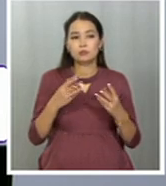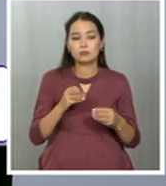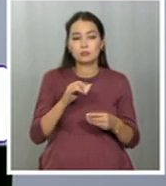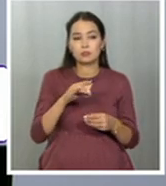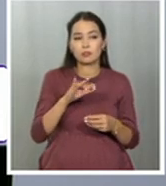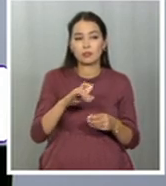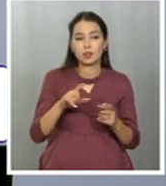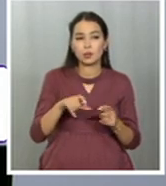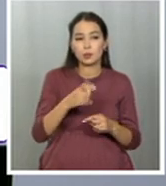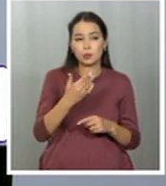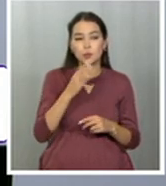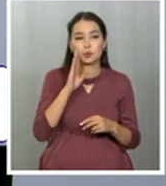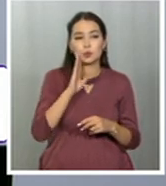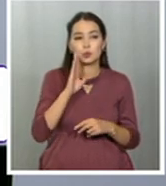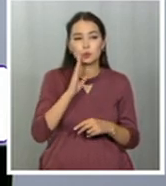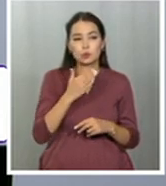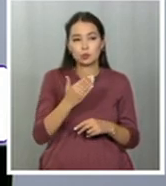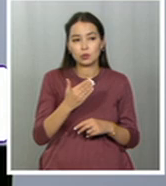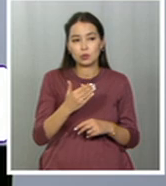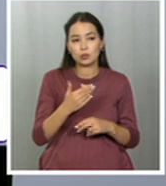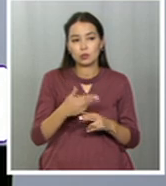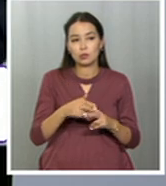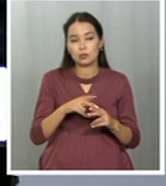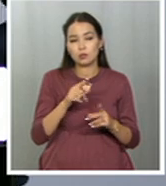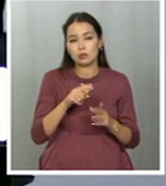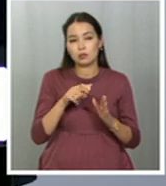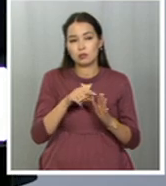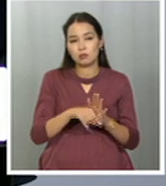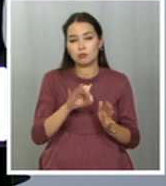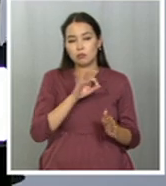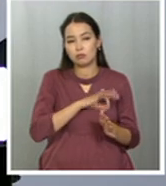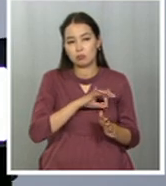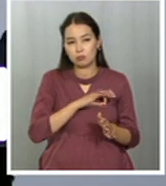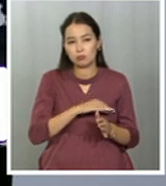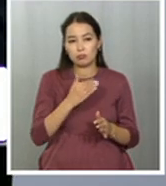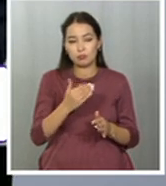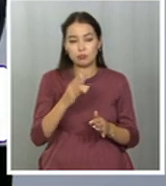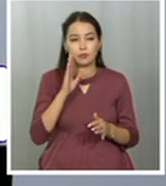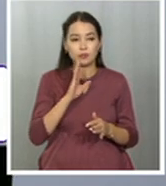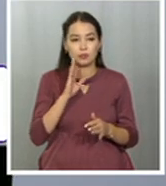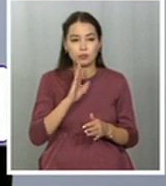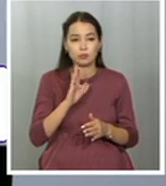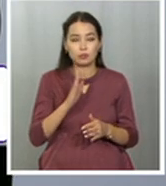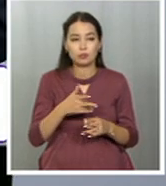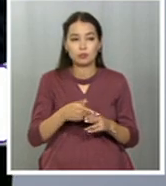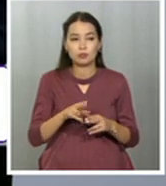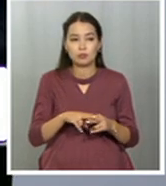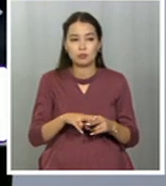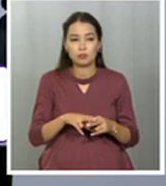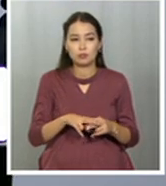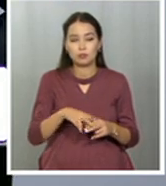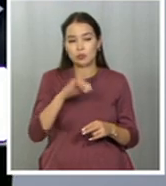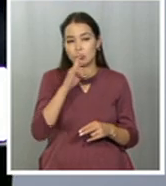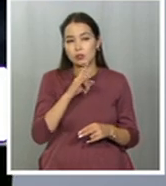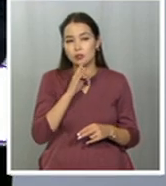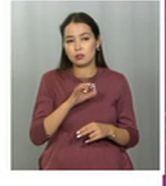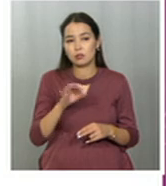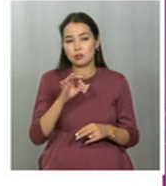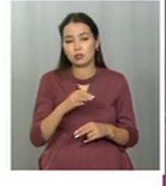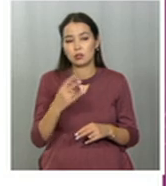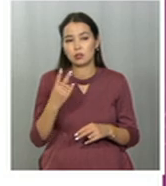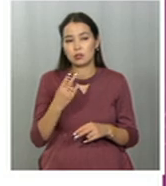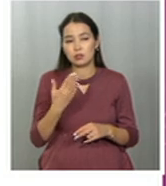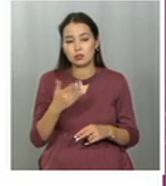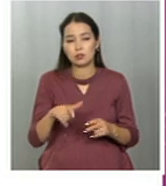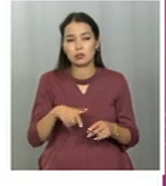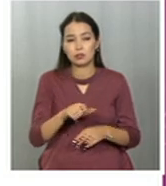суын осы елді мекендерге пайдалану деңгейі жоғарылай түседі. Сонымен бірге Қазақстан аумағында екінші трансшекаралық